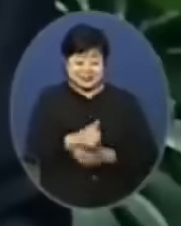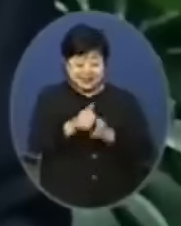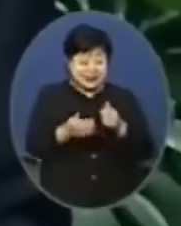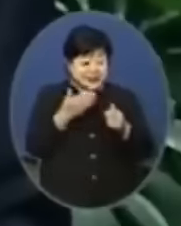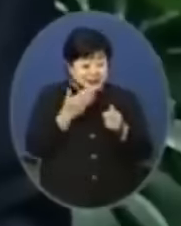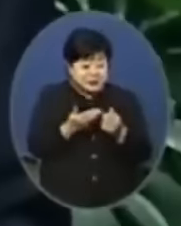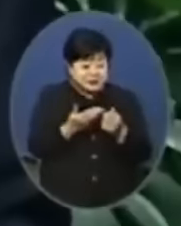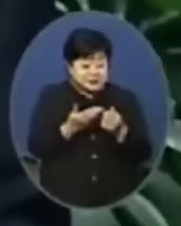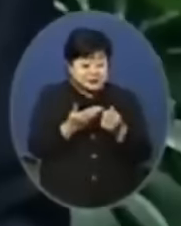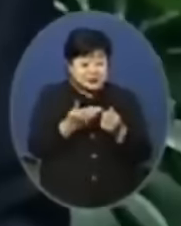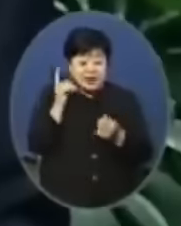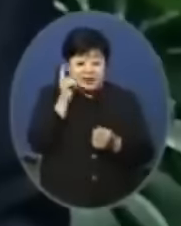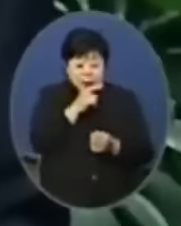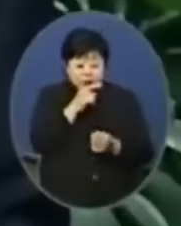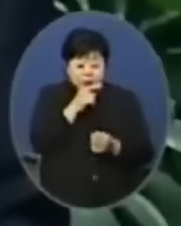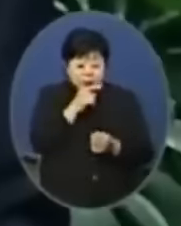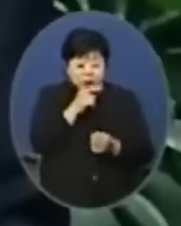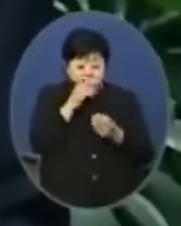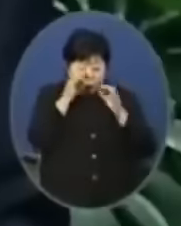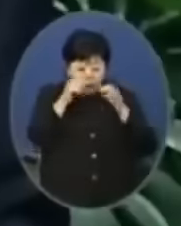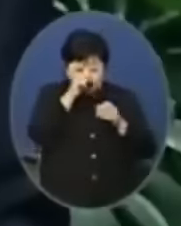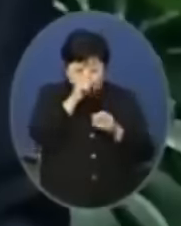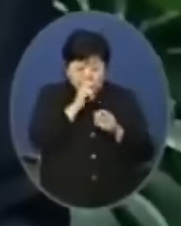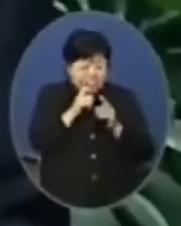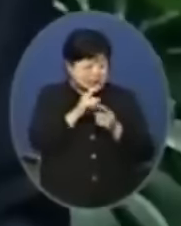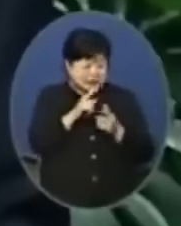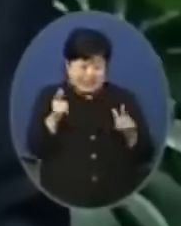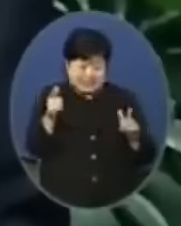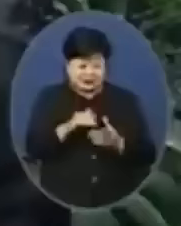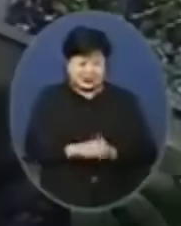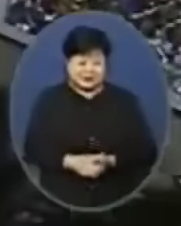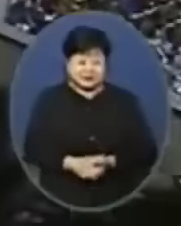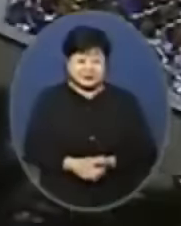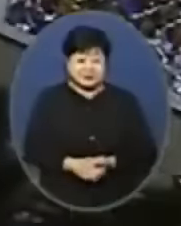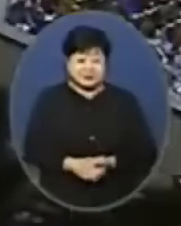하나님이 나쁜 것을 보고 좋다고 말씀하지 아니하는 것입니다.